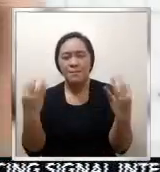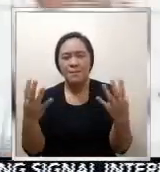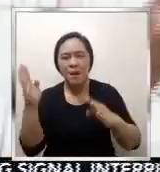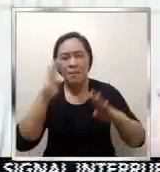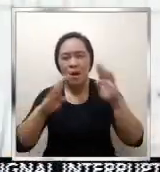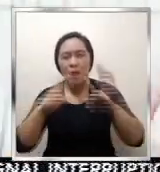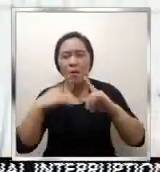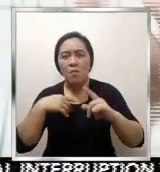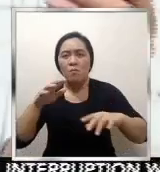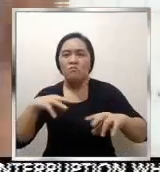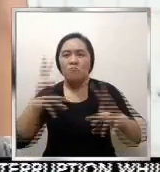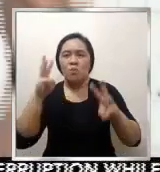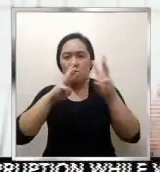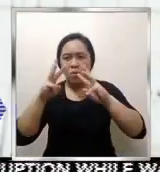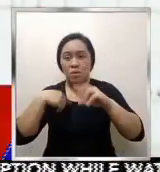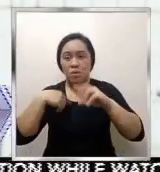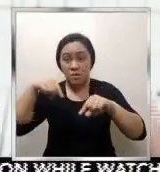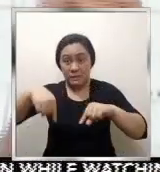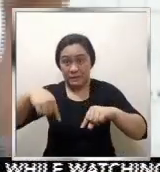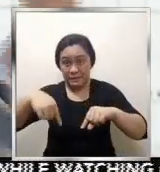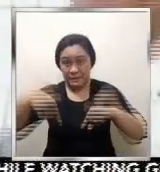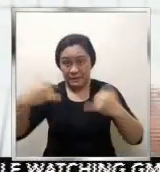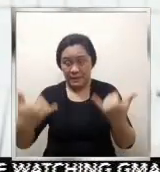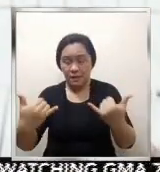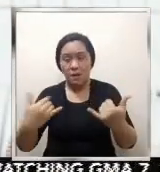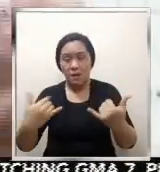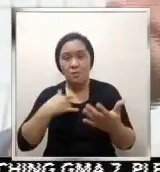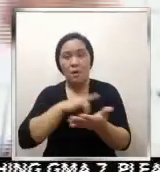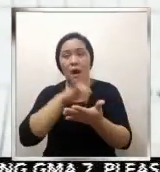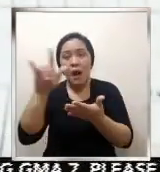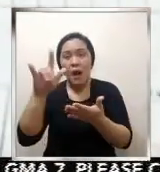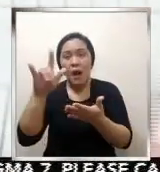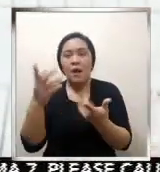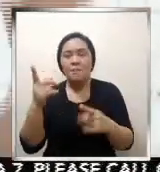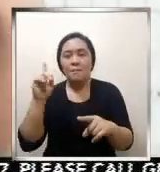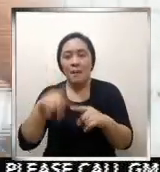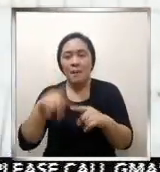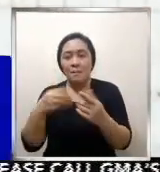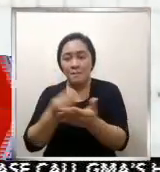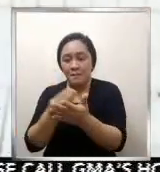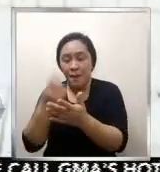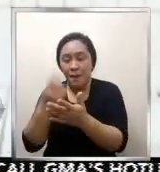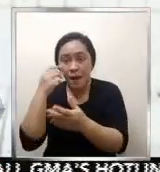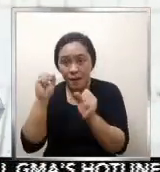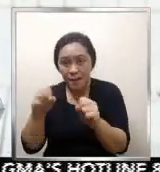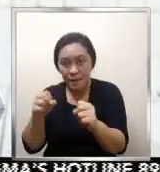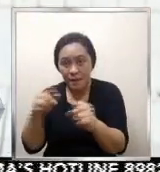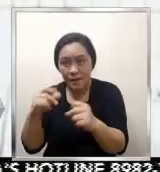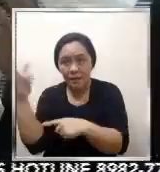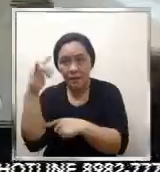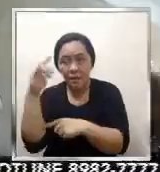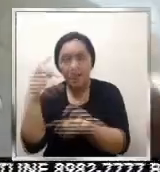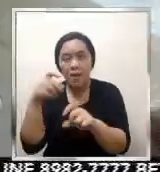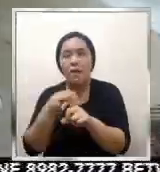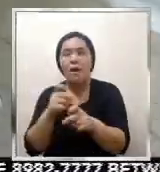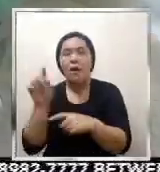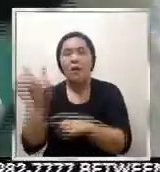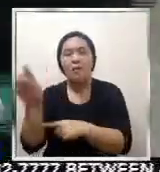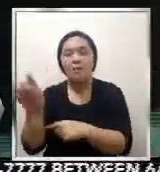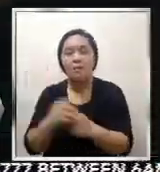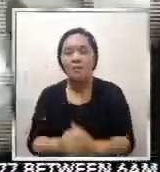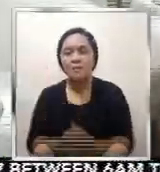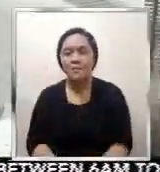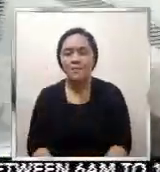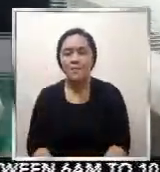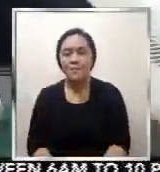namin na gusto pumunta dito para makita kami ni Presidente Duterte na makauwi kami as soon as possible sa Mindanao po. Mahaba naman ang pila